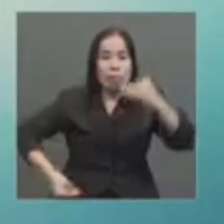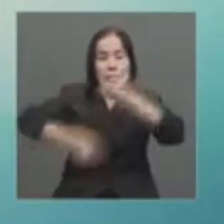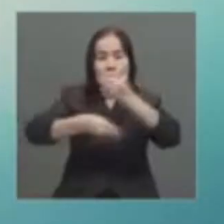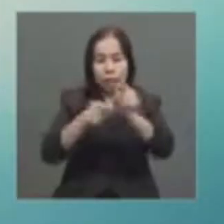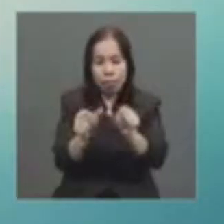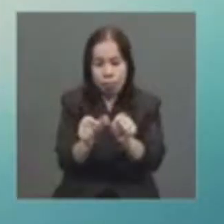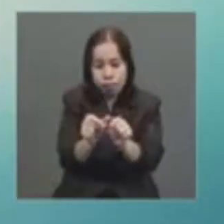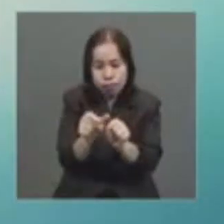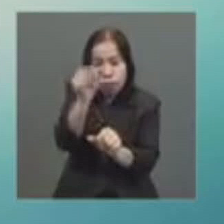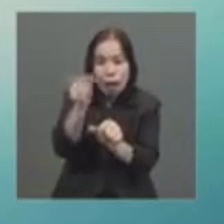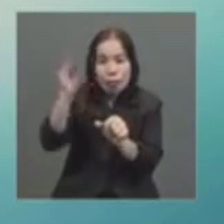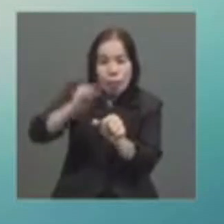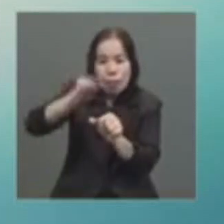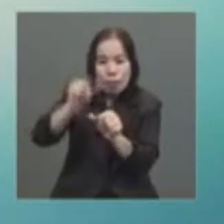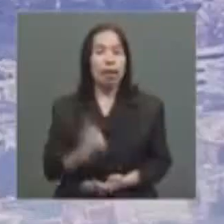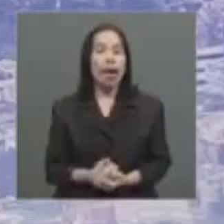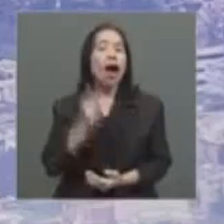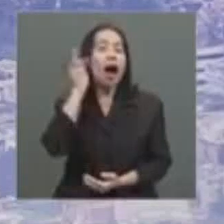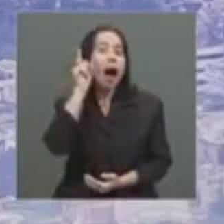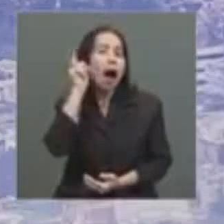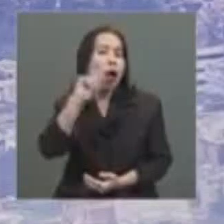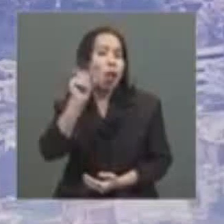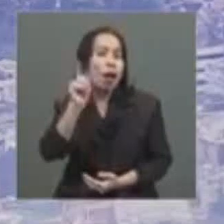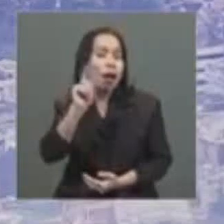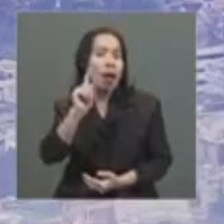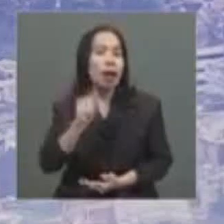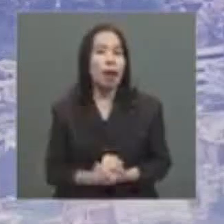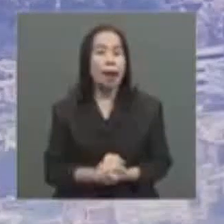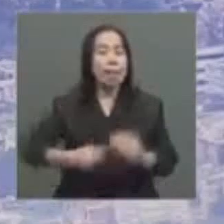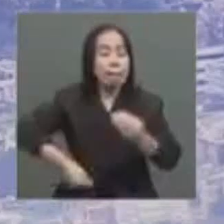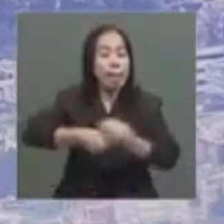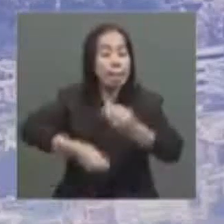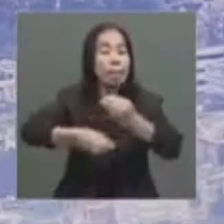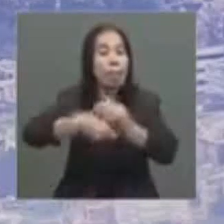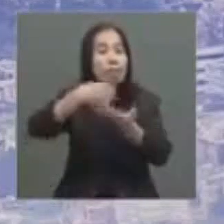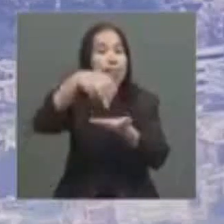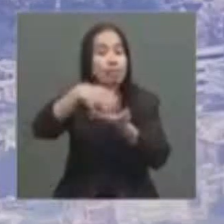รายก็เลยส่งผลให้มีผู้ป่วยสะสมนะคะยอดอยู่ที่1771รายเสียชีวิตรวม 12